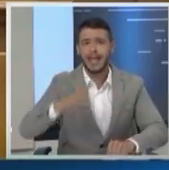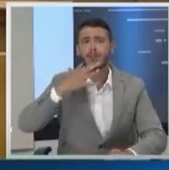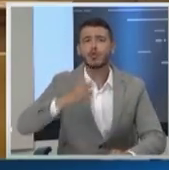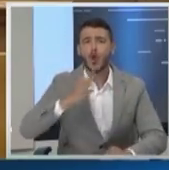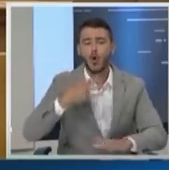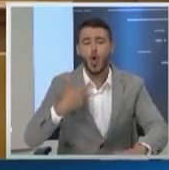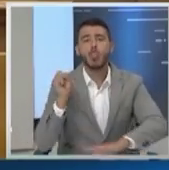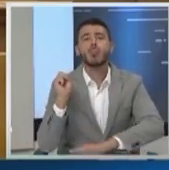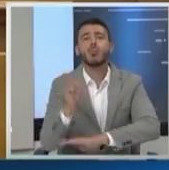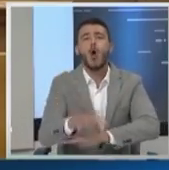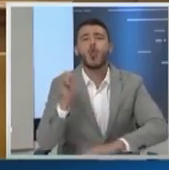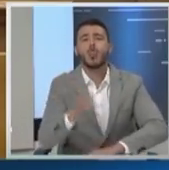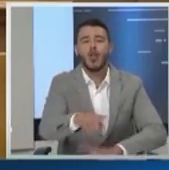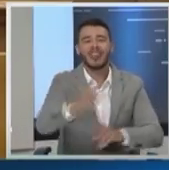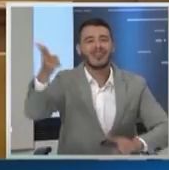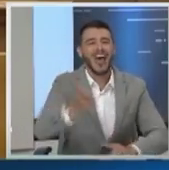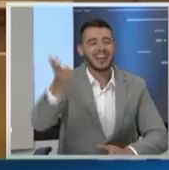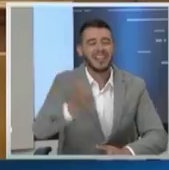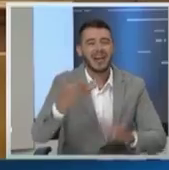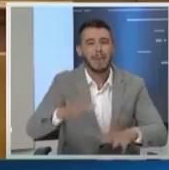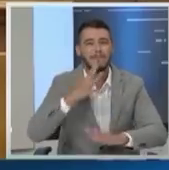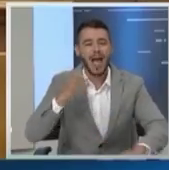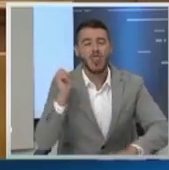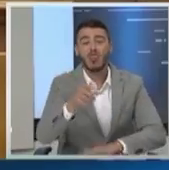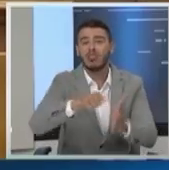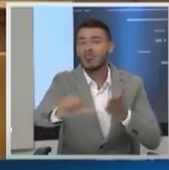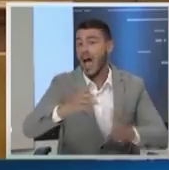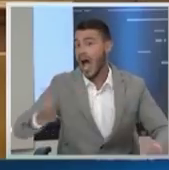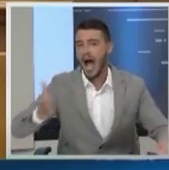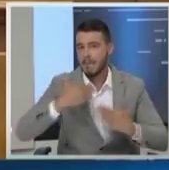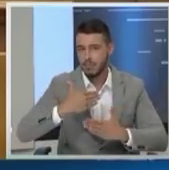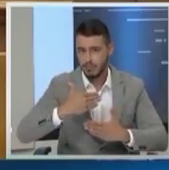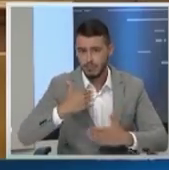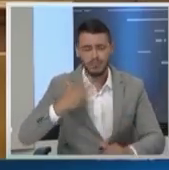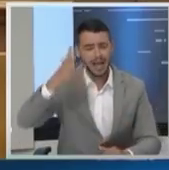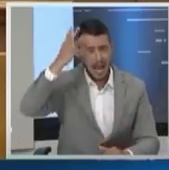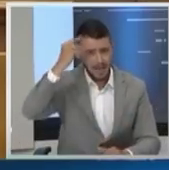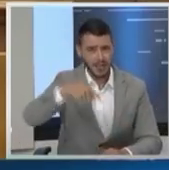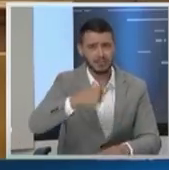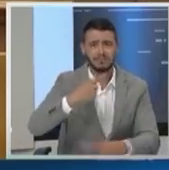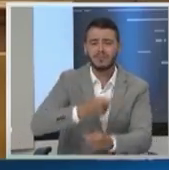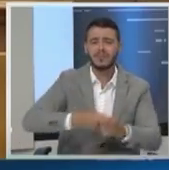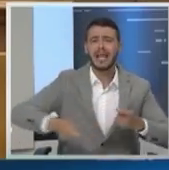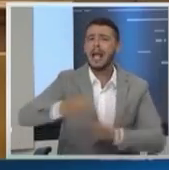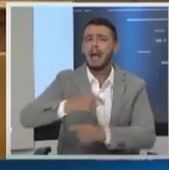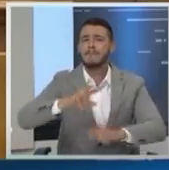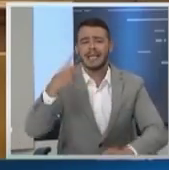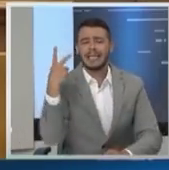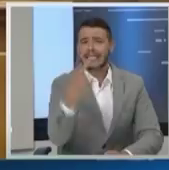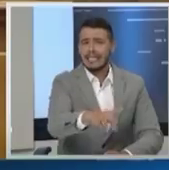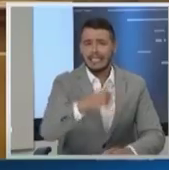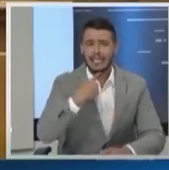από ό,τι έμαθα εσχάτως και στην επιχείρησή του, έχει χάσει το πάνω χέρι έναντι